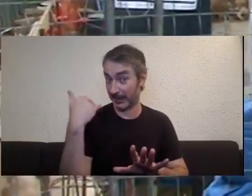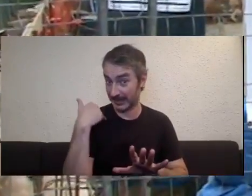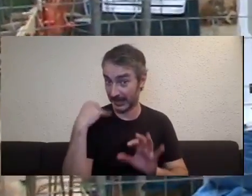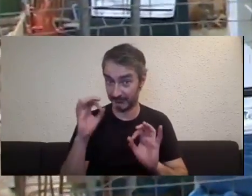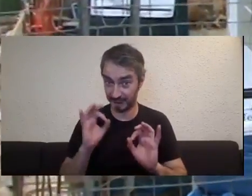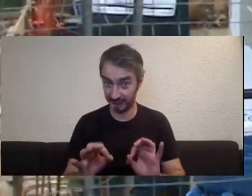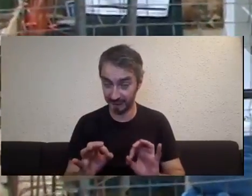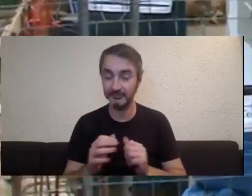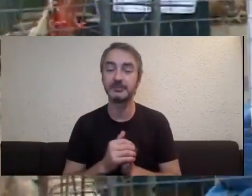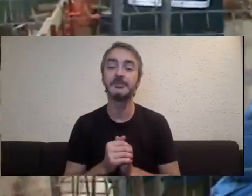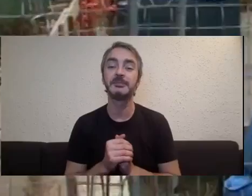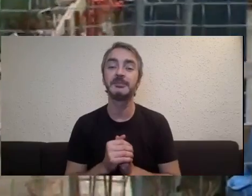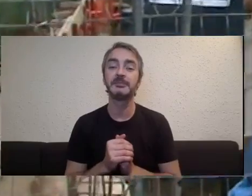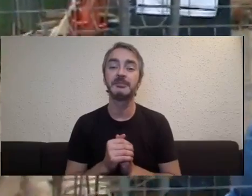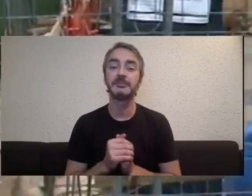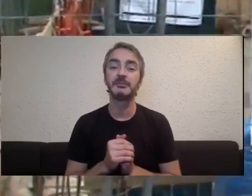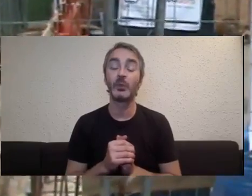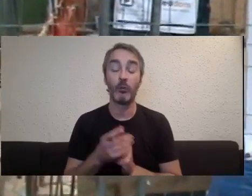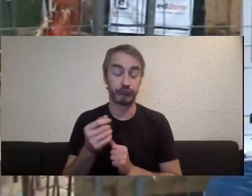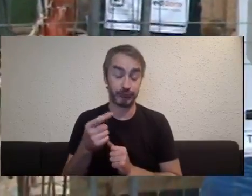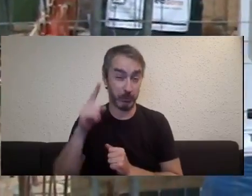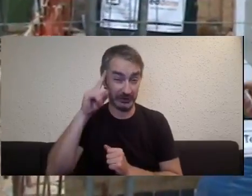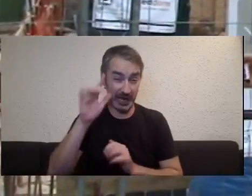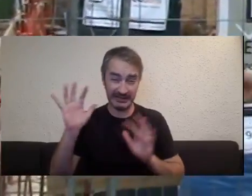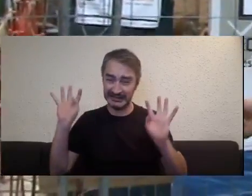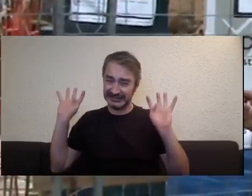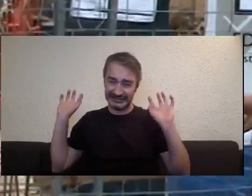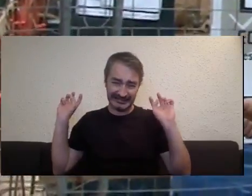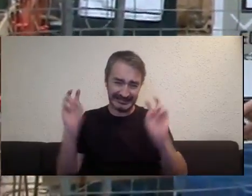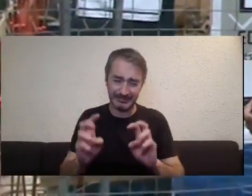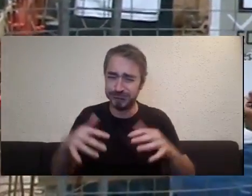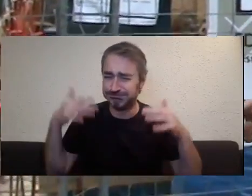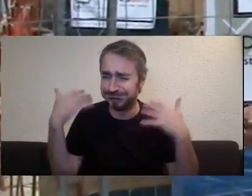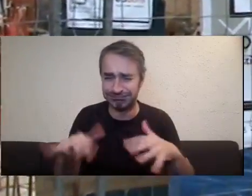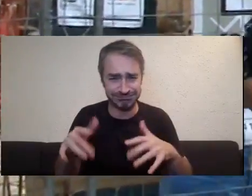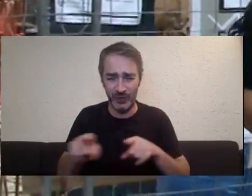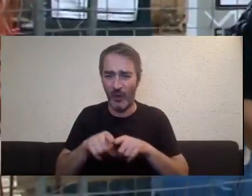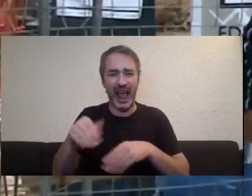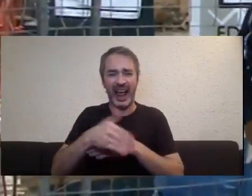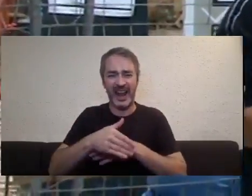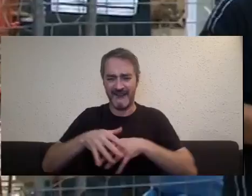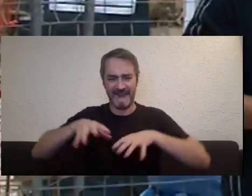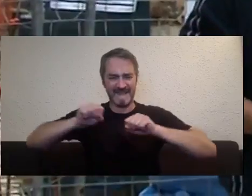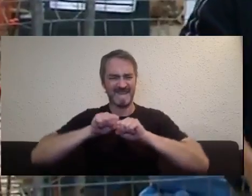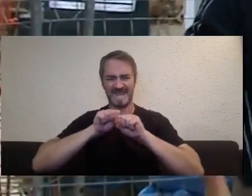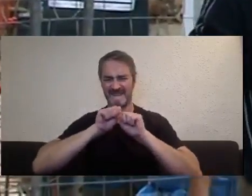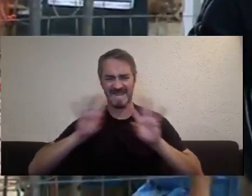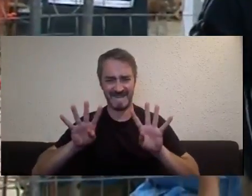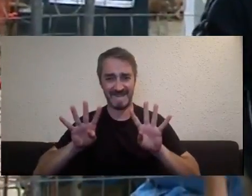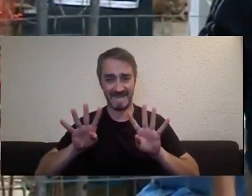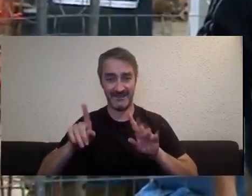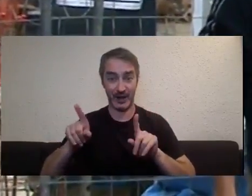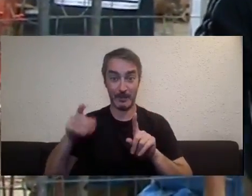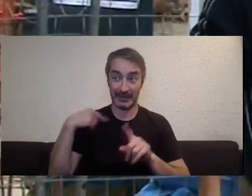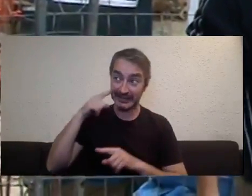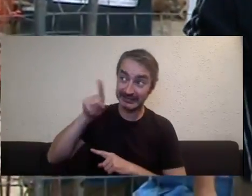de l'any passat, en el que un dispositiu tremendo de la policia va ocupar tot el carrer